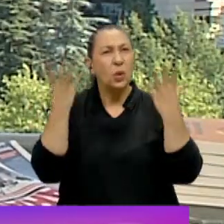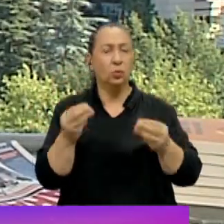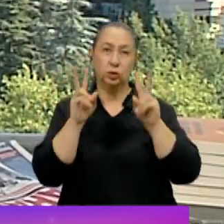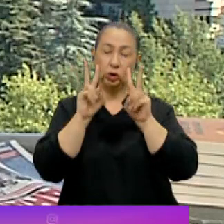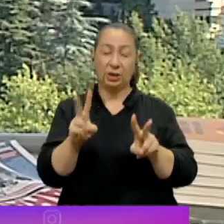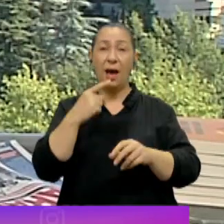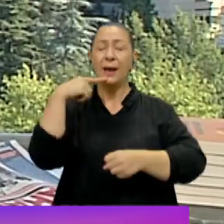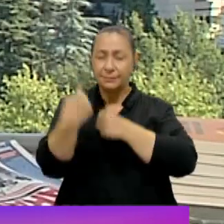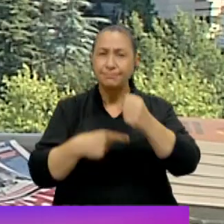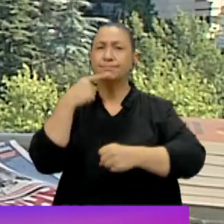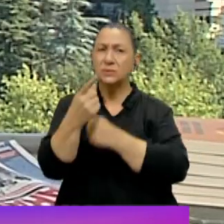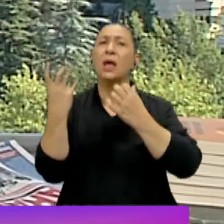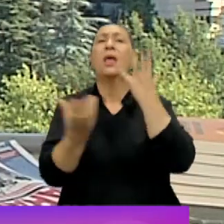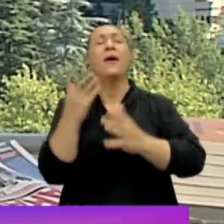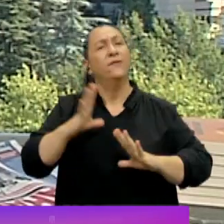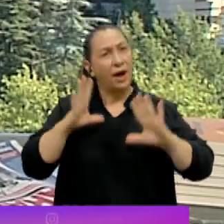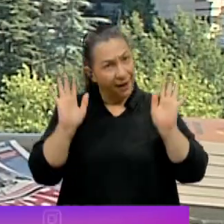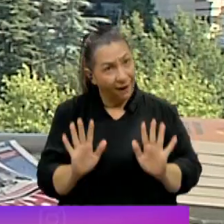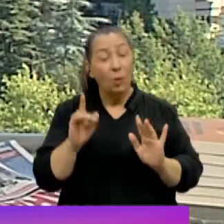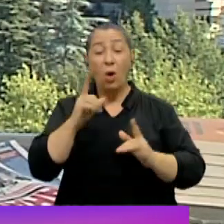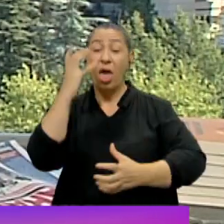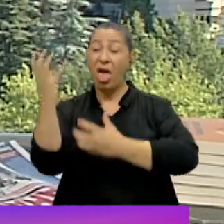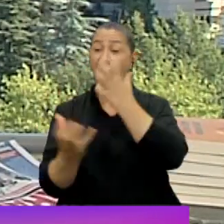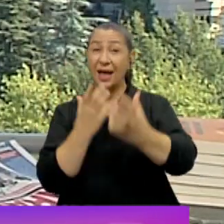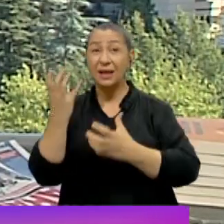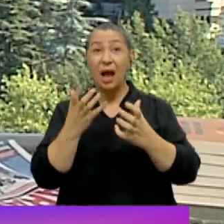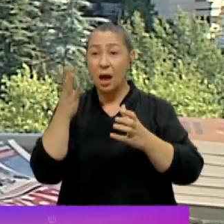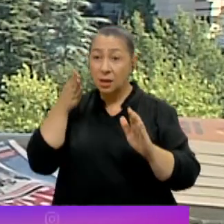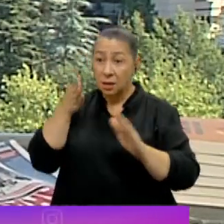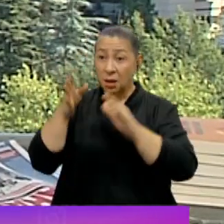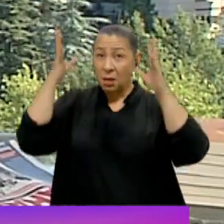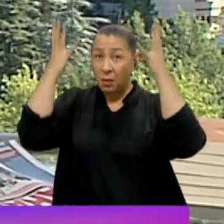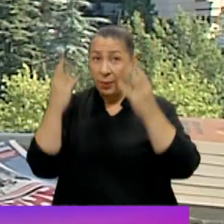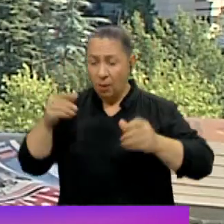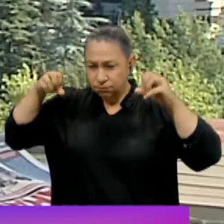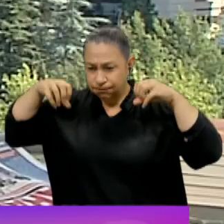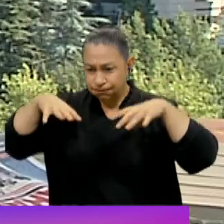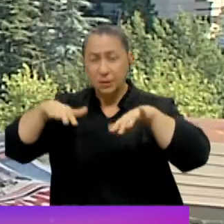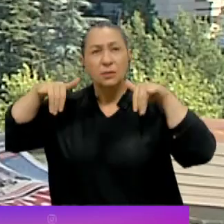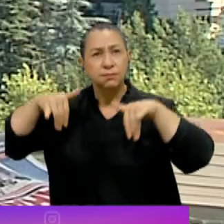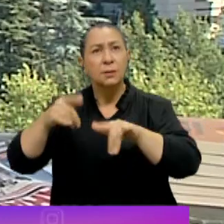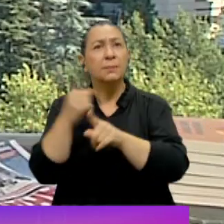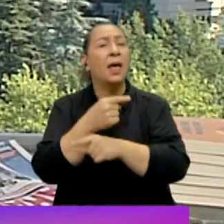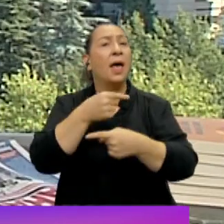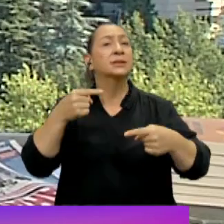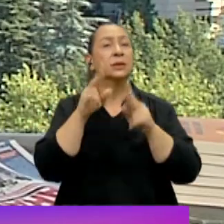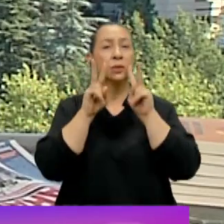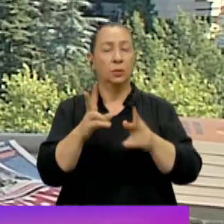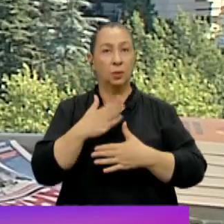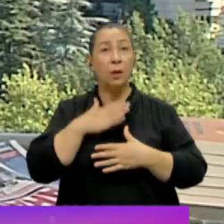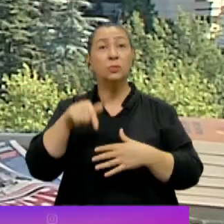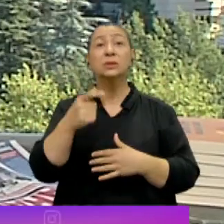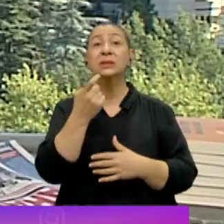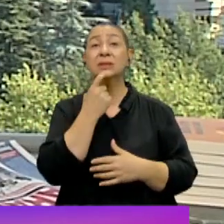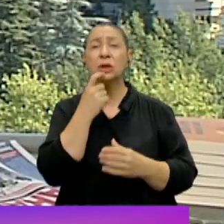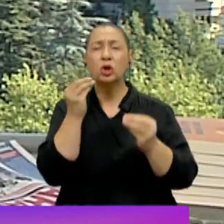gördük. Her sene bu yangınlar çıkıyor. O çıkan yangınlara müdahale etme noktasında eksikliklerimizi görüyoruz. Biz bunu bu